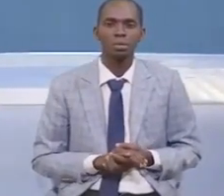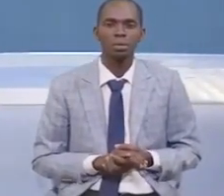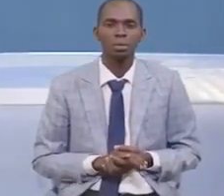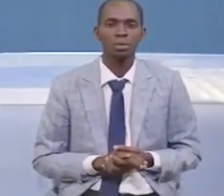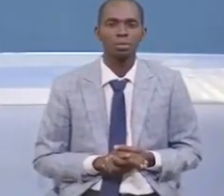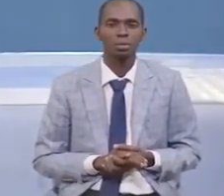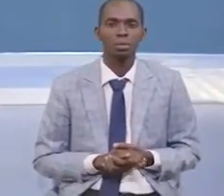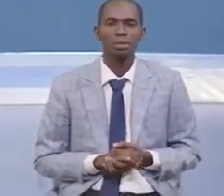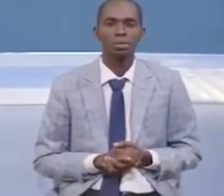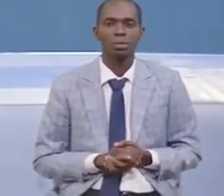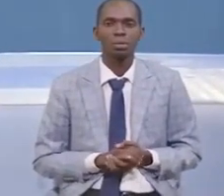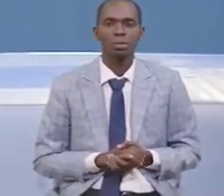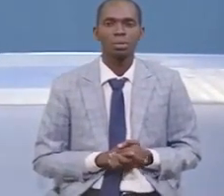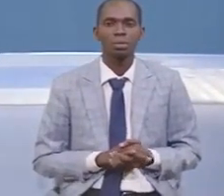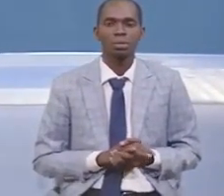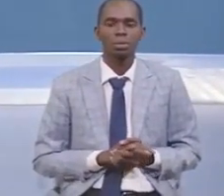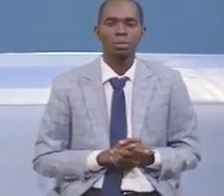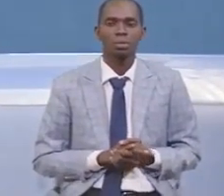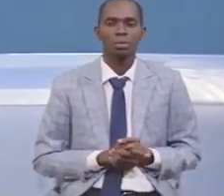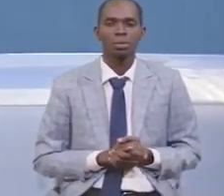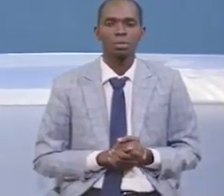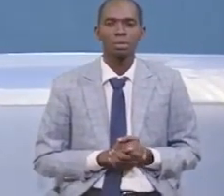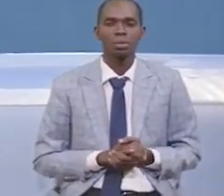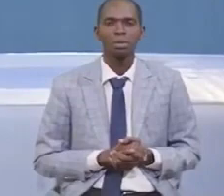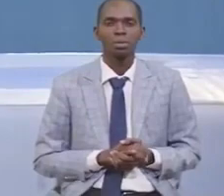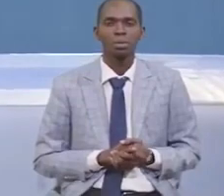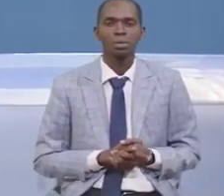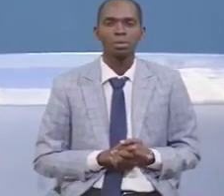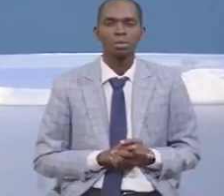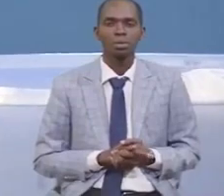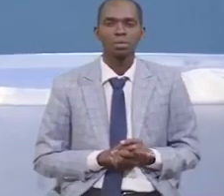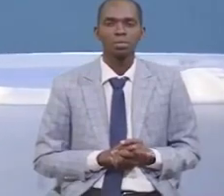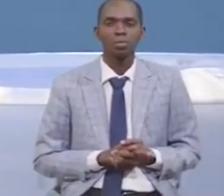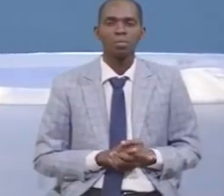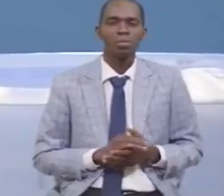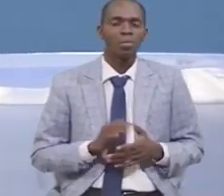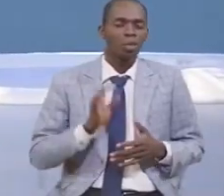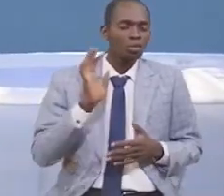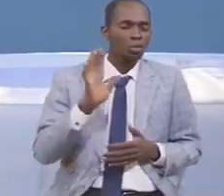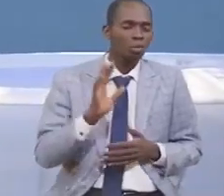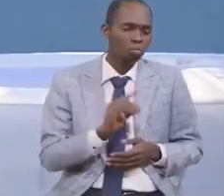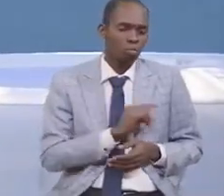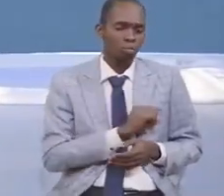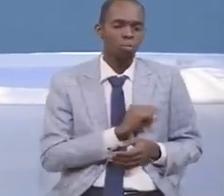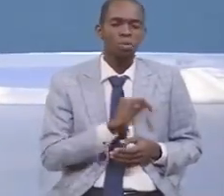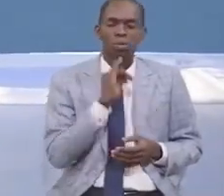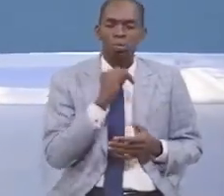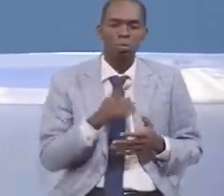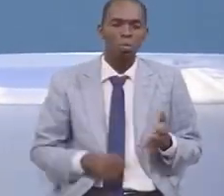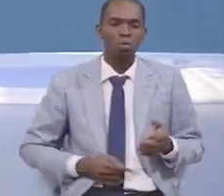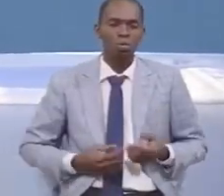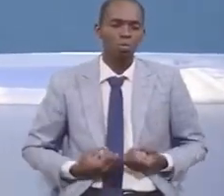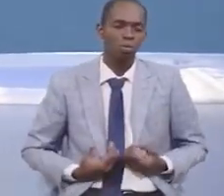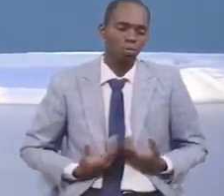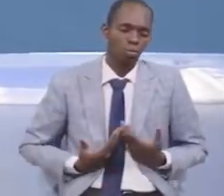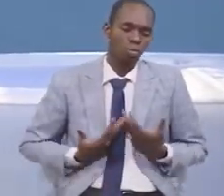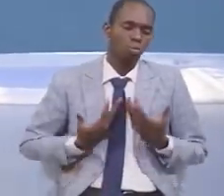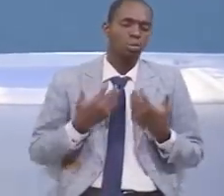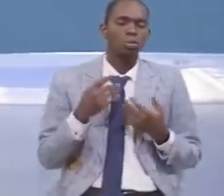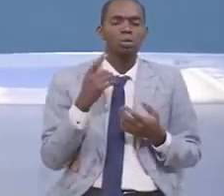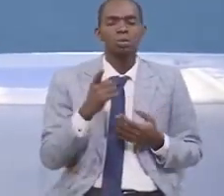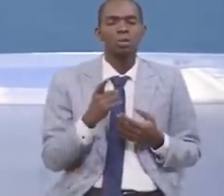ఉండు ఇవన్నీ చెప్పేది మన అంతరంగంలో మన మనస్సాక్షి your conscience won't that encourages you మీ మనస్సాక్షి మిమ్మల్ని ప్రోత్సహిస్తూ